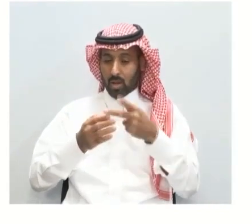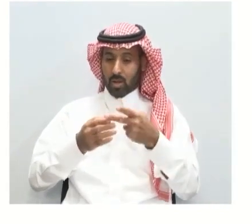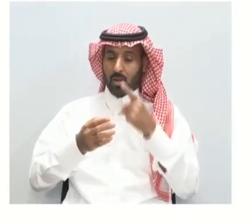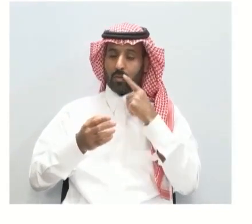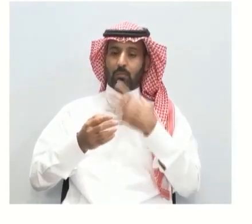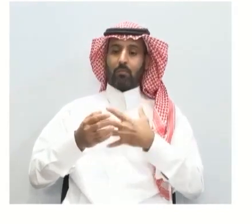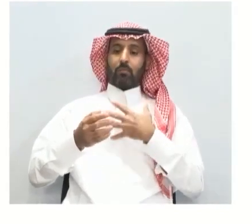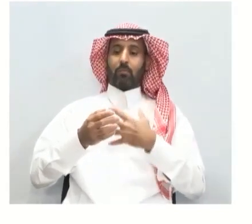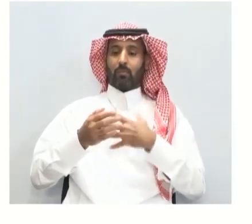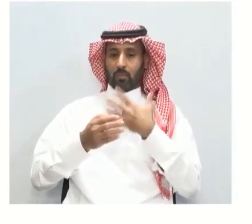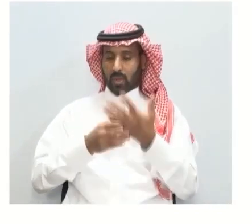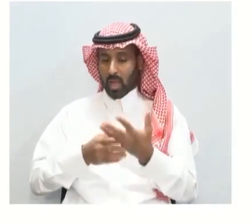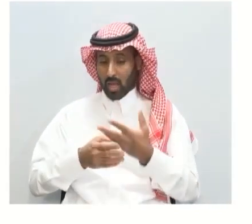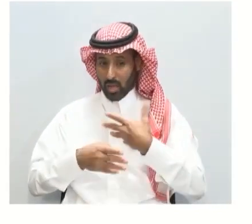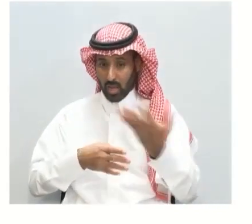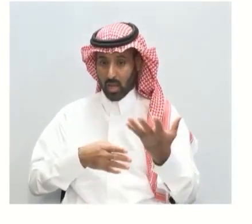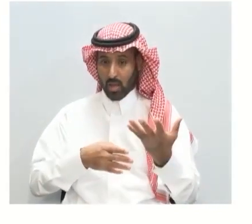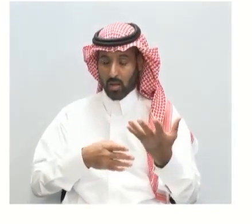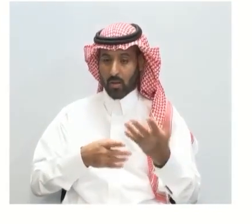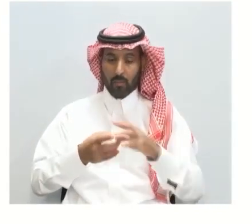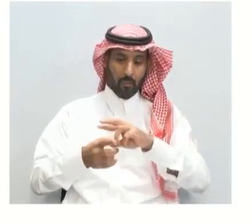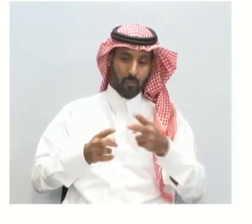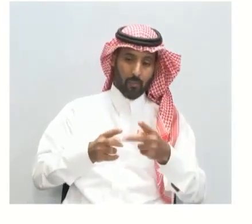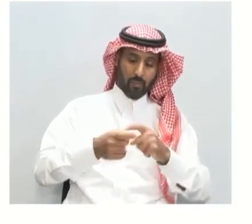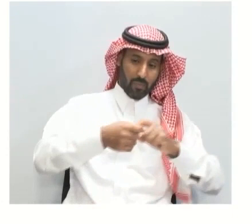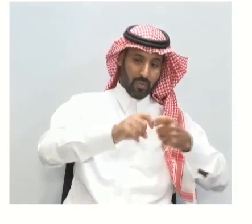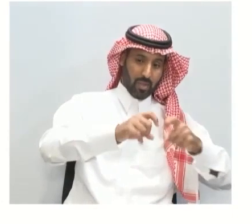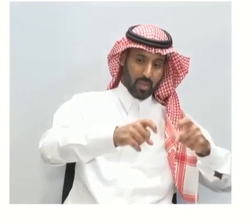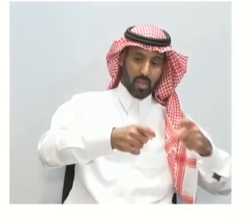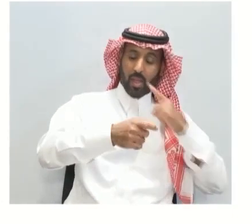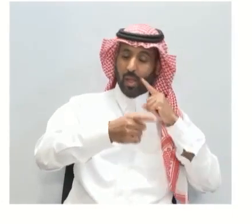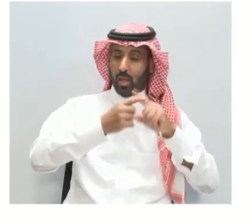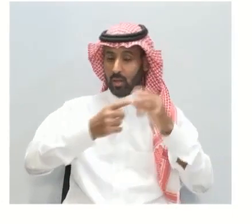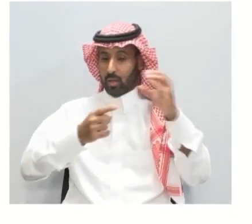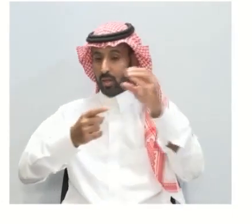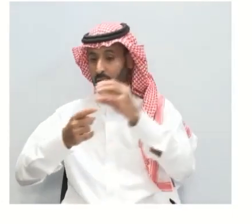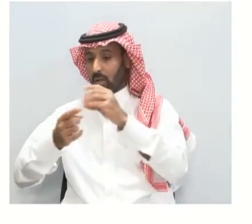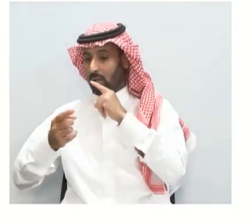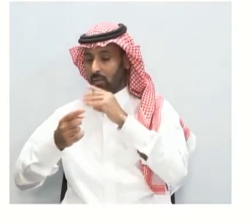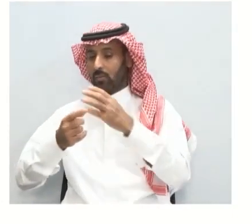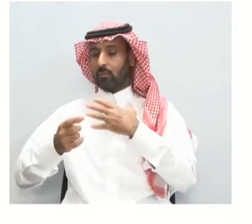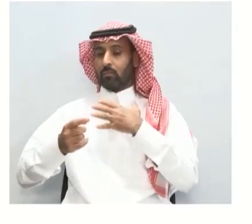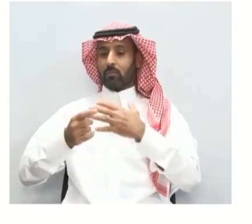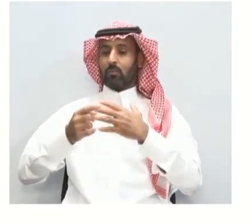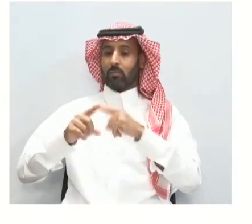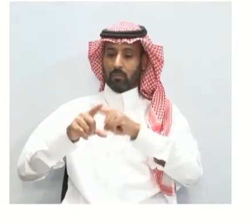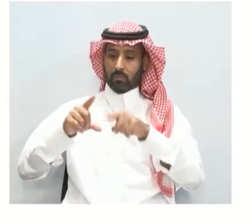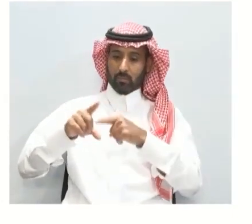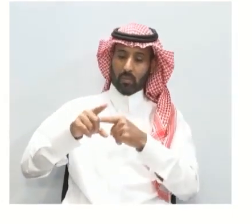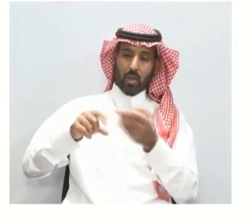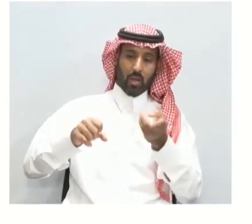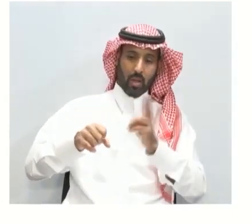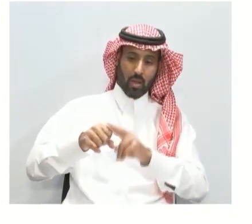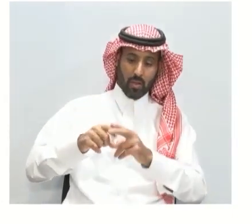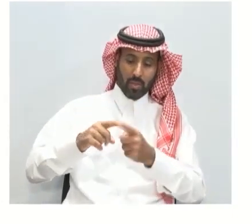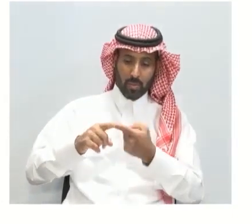الاي تي بي هذه الطاقه الموجوده بين روابط هذه المركبات الكربونيه من خلال عمليه التنفس الخلوي امر اخر